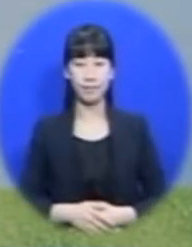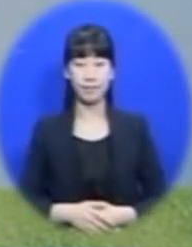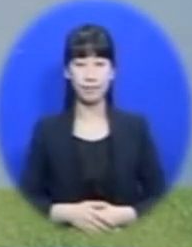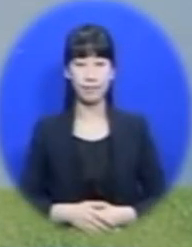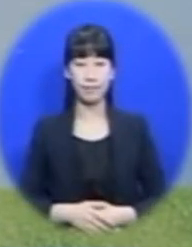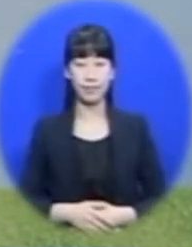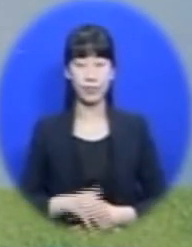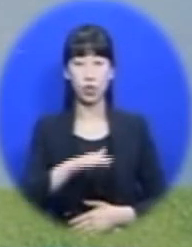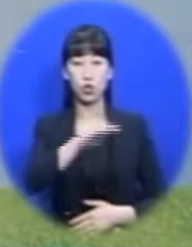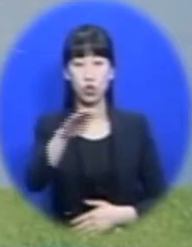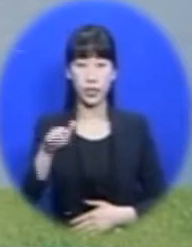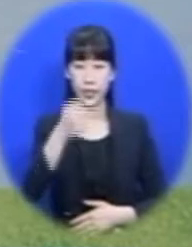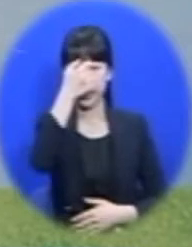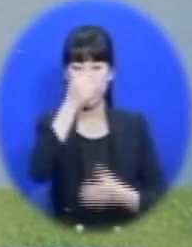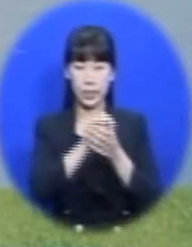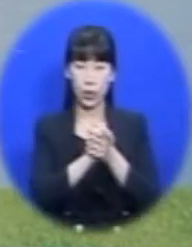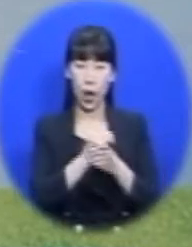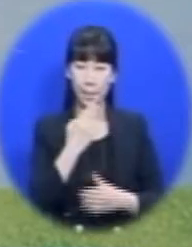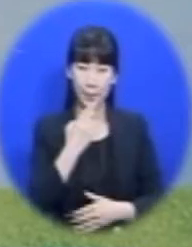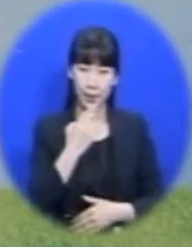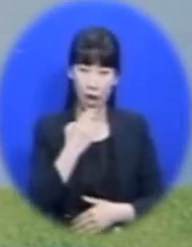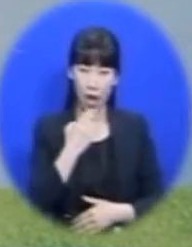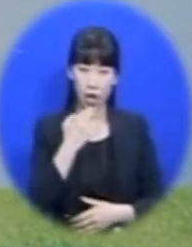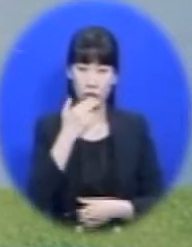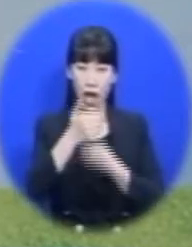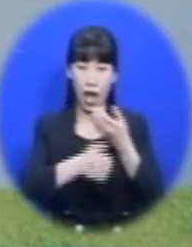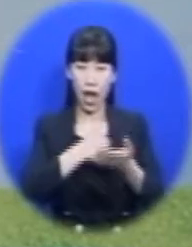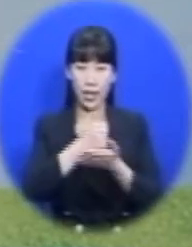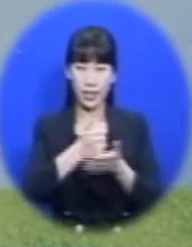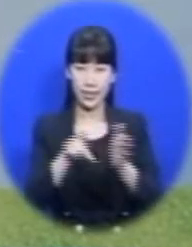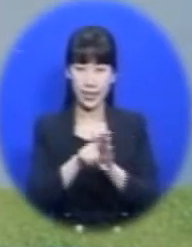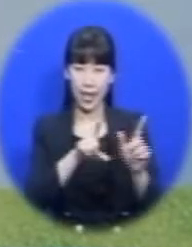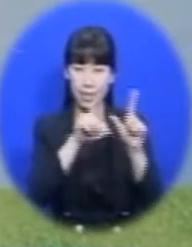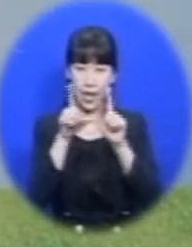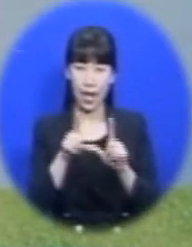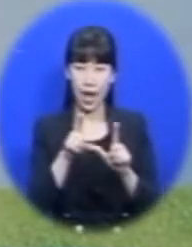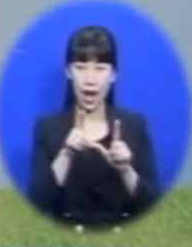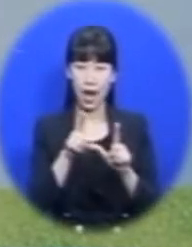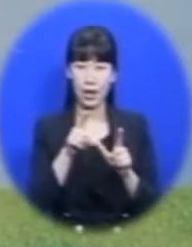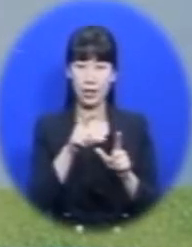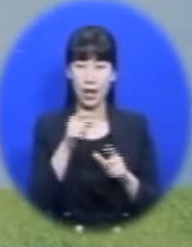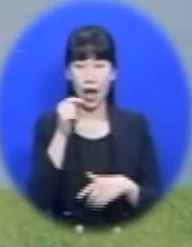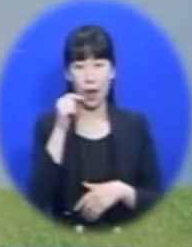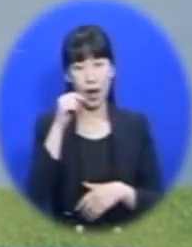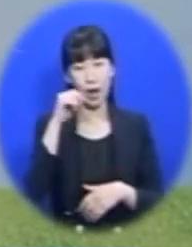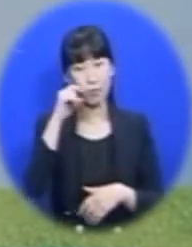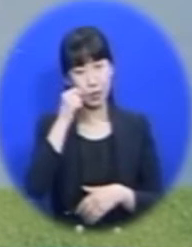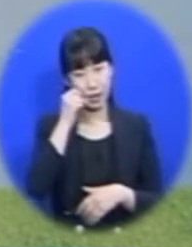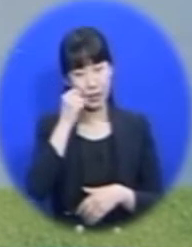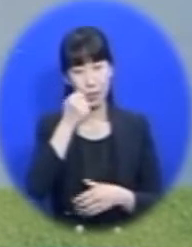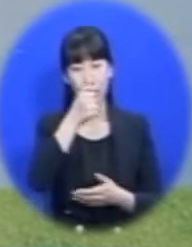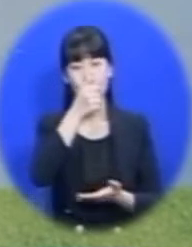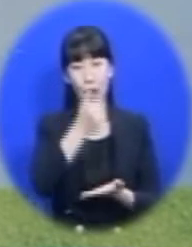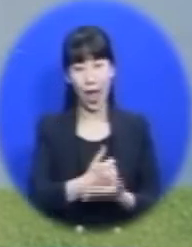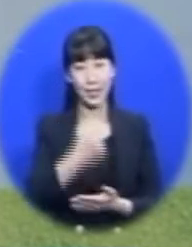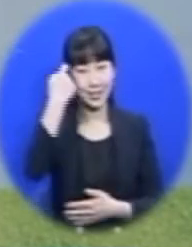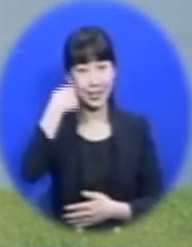우리는 기도하지 못하면 하나님 앞에서 신앙생활을 제대로 못하고 있다는 죄책감도 듭니다.